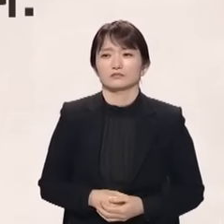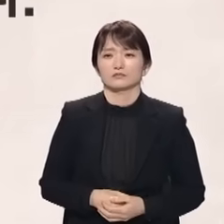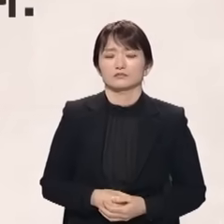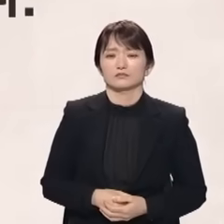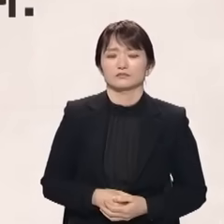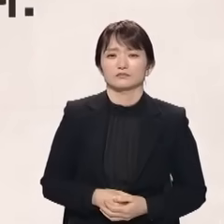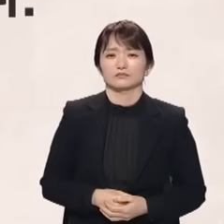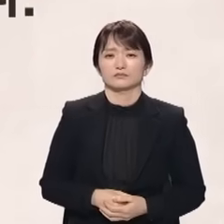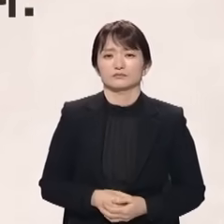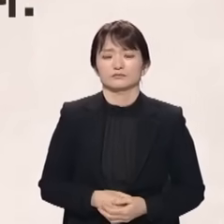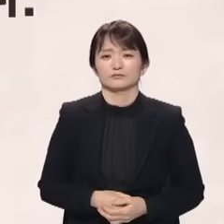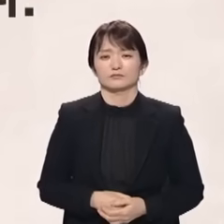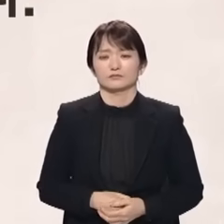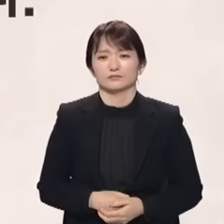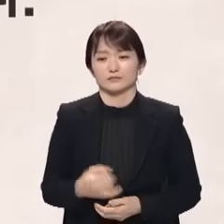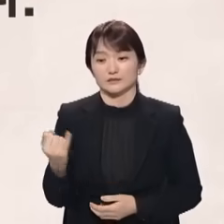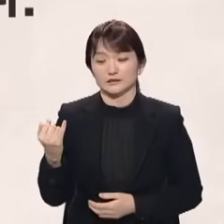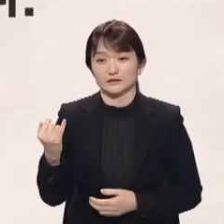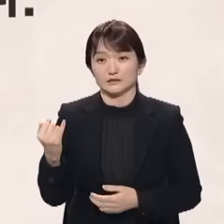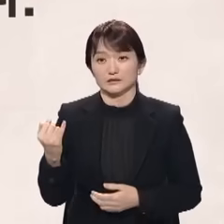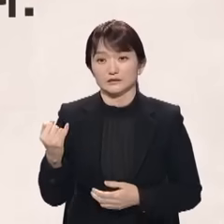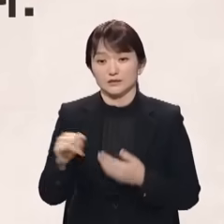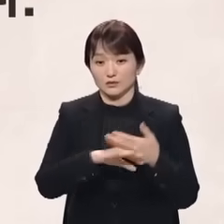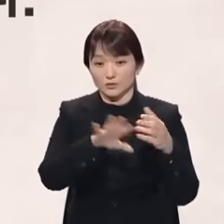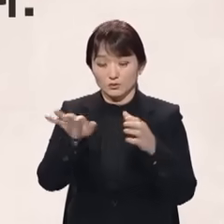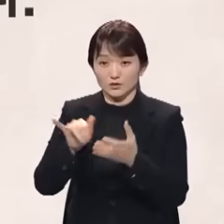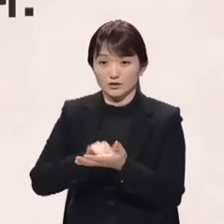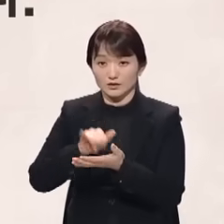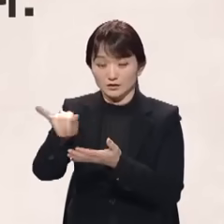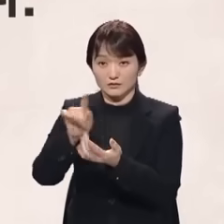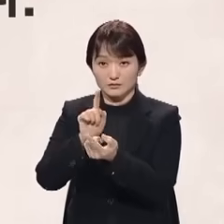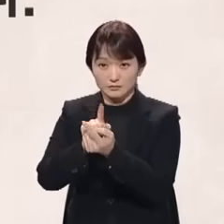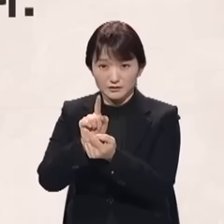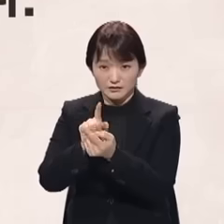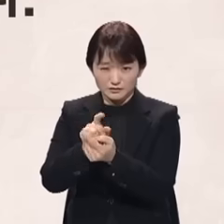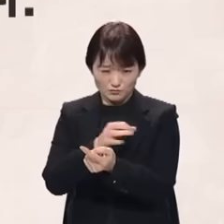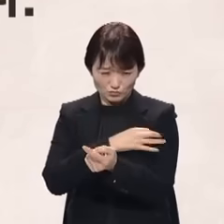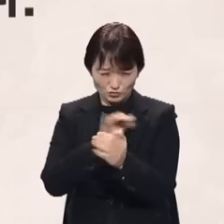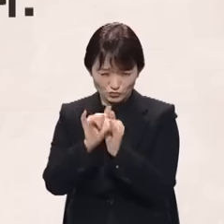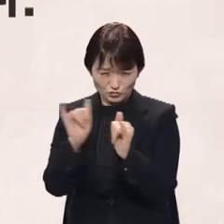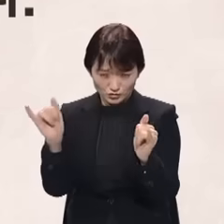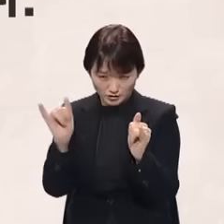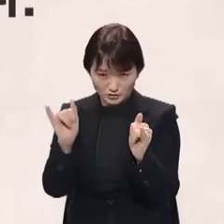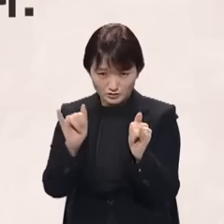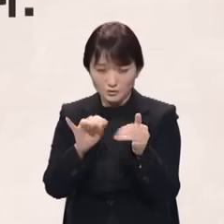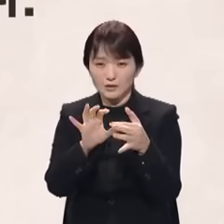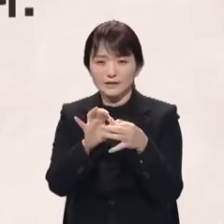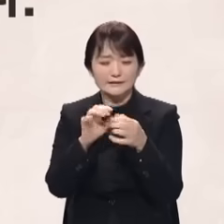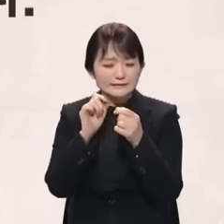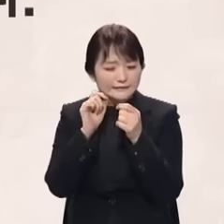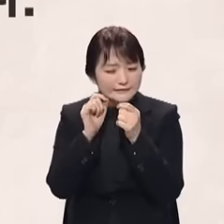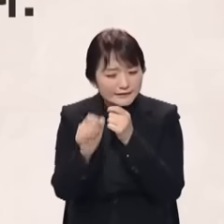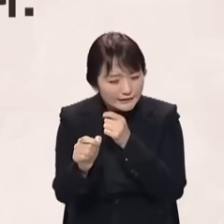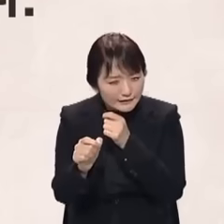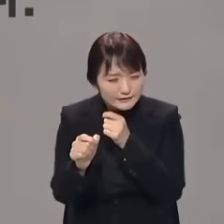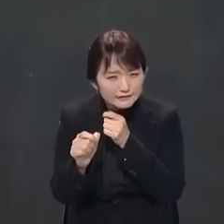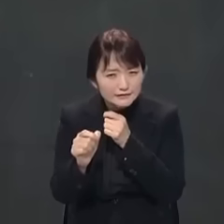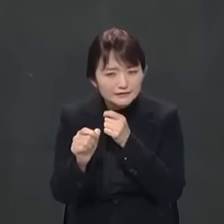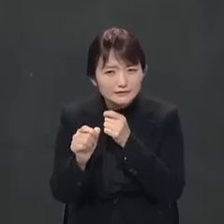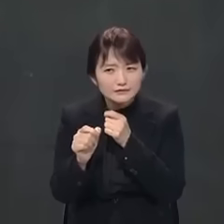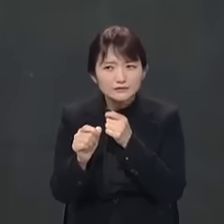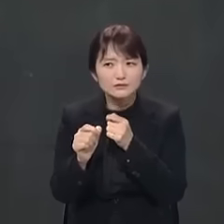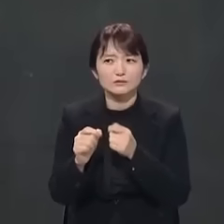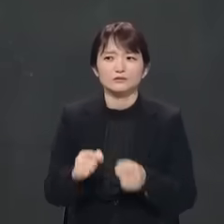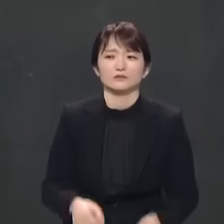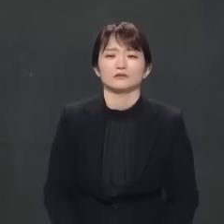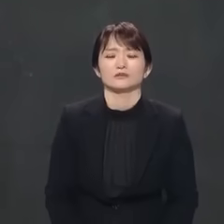거기서 만나는 진짜 부유한 학부모들이나 캠프 관계자들을 상대로 또 사기를 치려고 그렇게 시도를 했다고 합니다. 자,